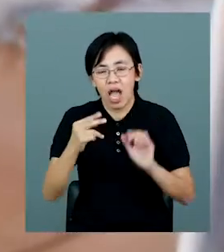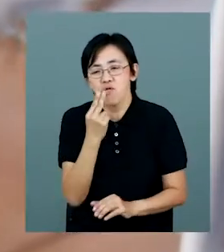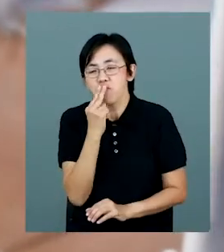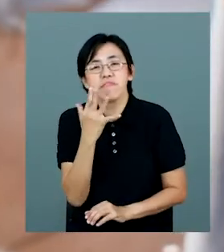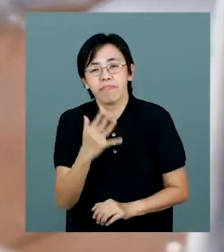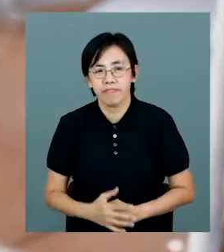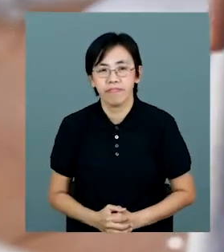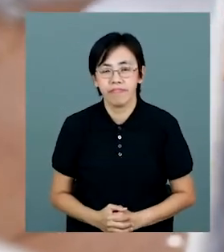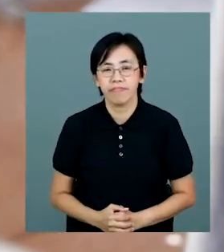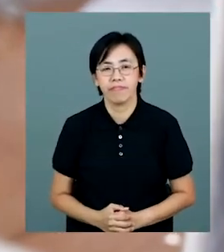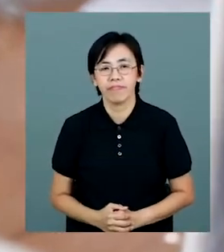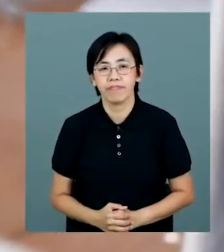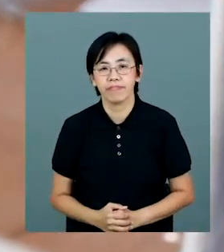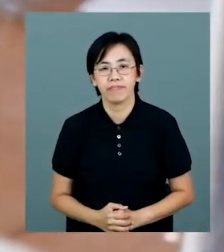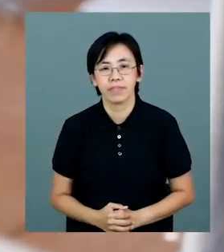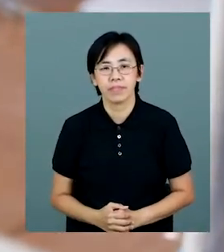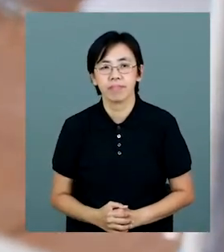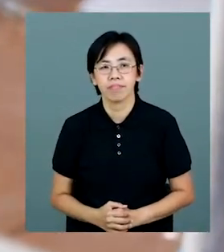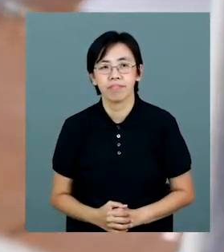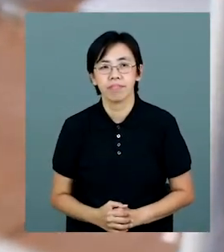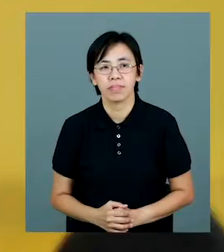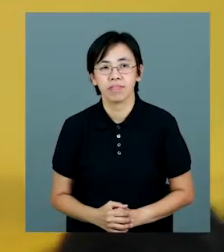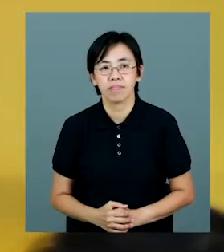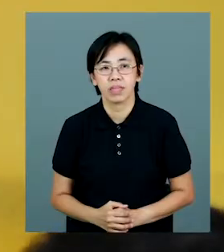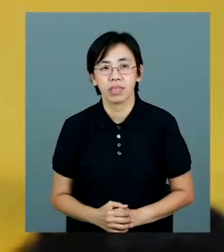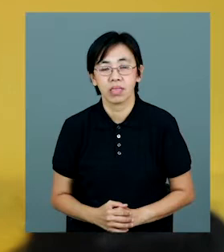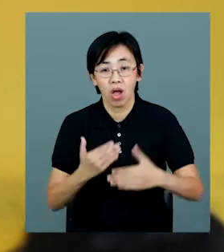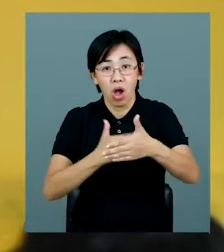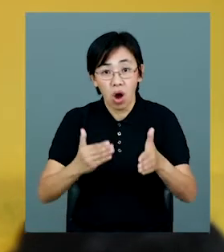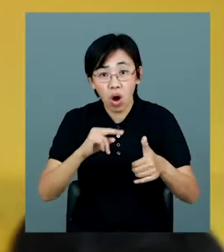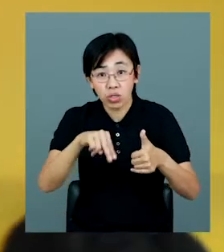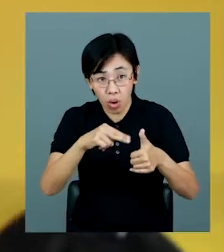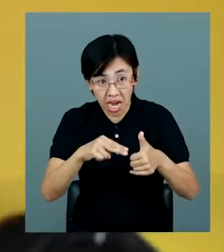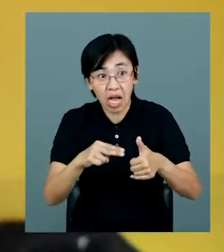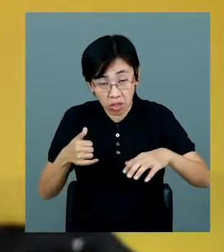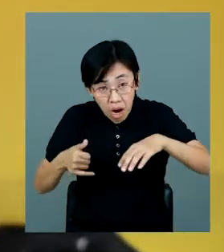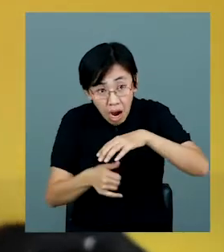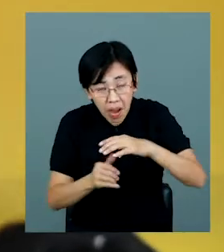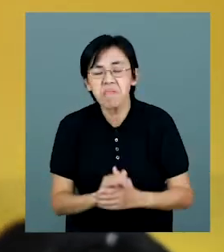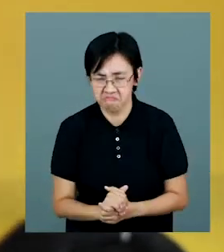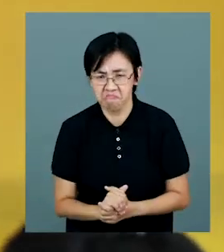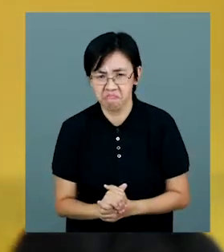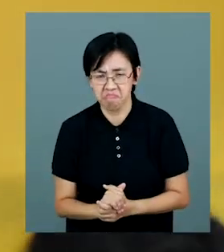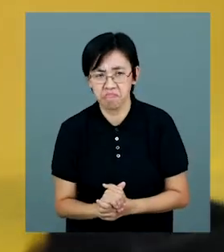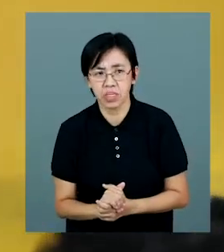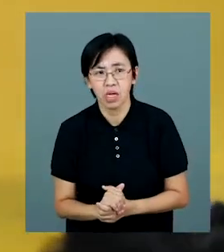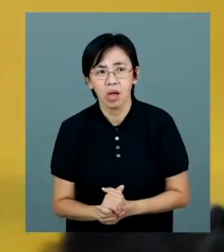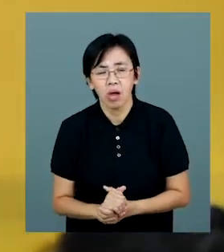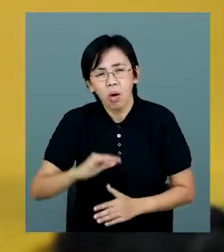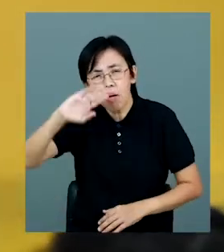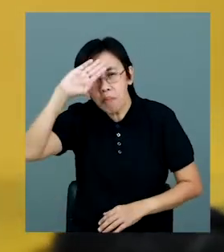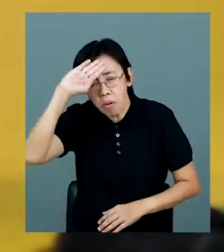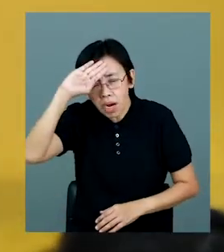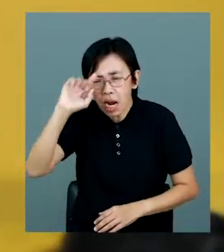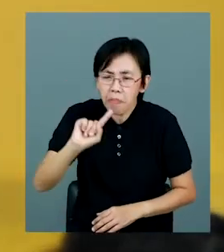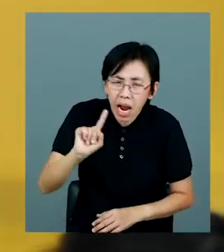ครับที่เขาที่มาเรามีรู้ว่าหรอเนาะ ไม่เคยครับ ต้องเข้าไปห้องตรวจด้วยไหมครับ ห้องตรวจเข้าไปด้วยครับผู้ป่วยครับ